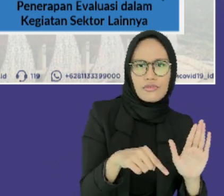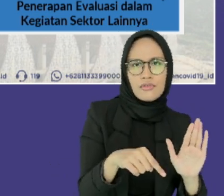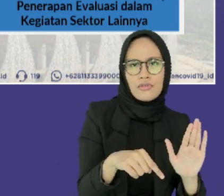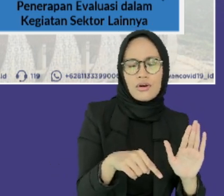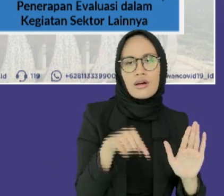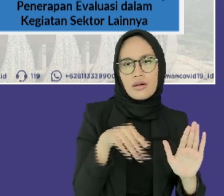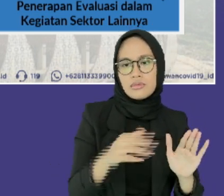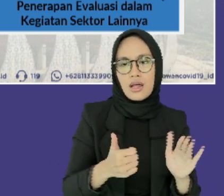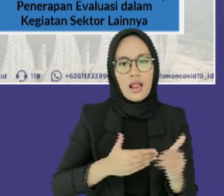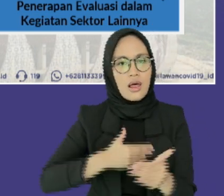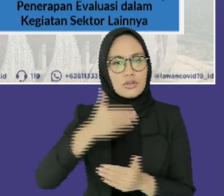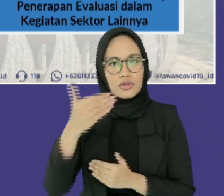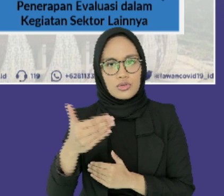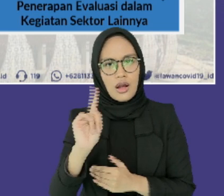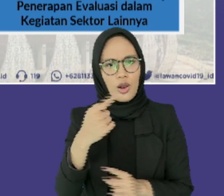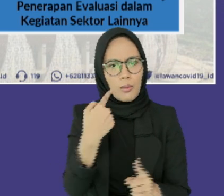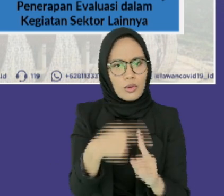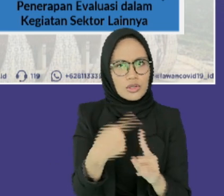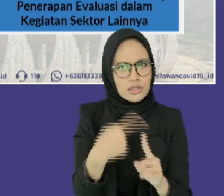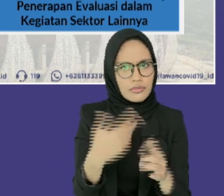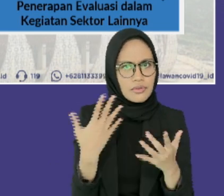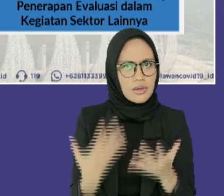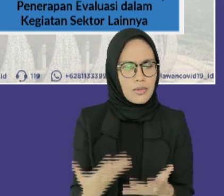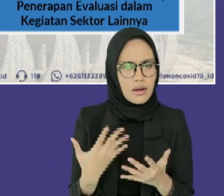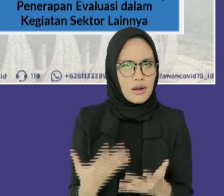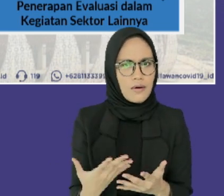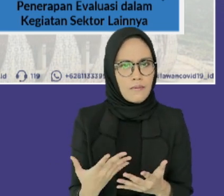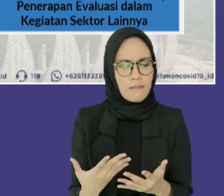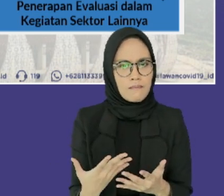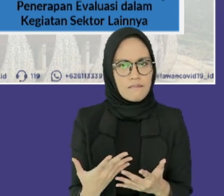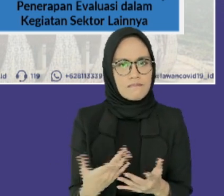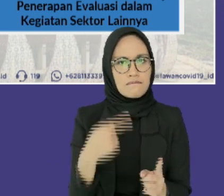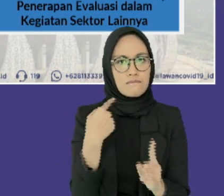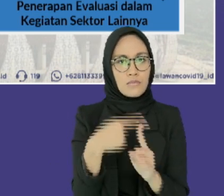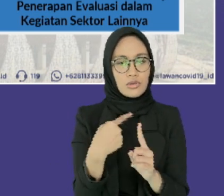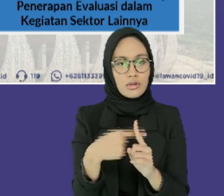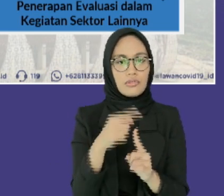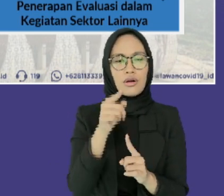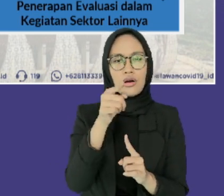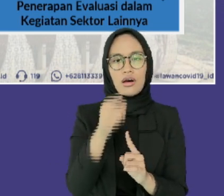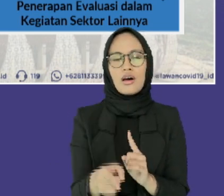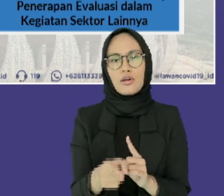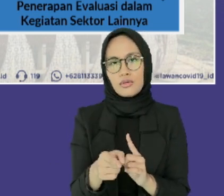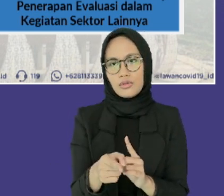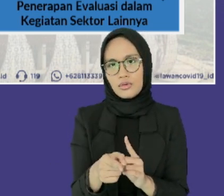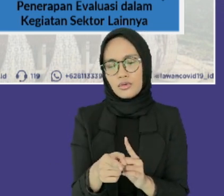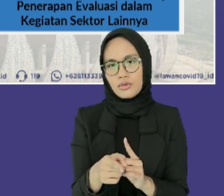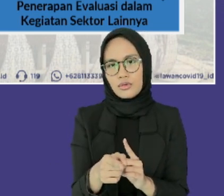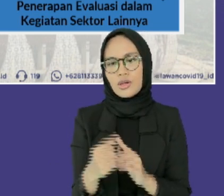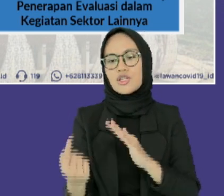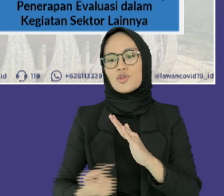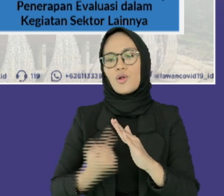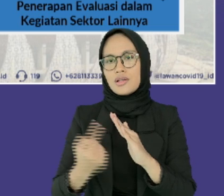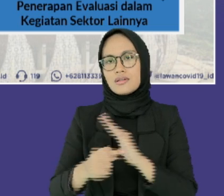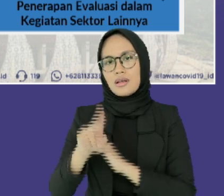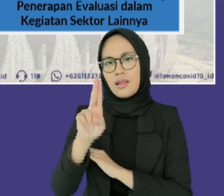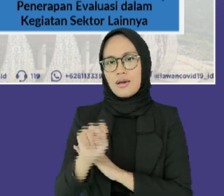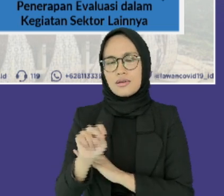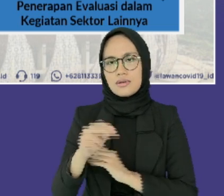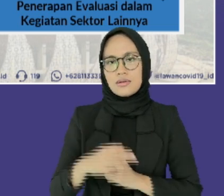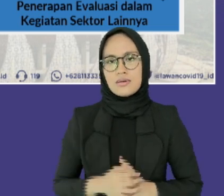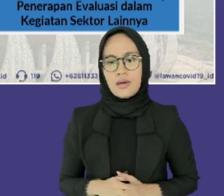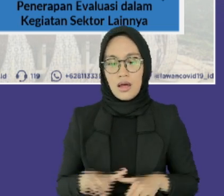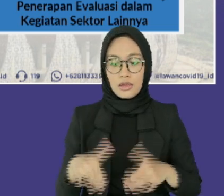ulang jika ditemukan hasil positif di salah satu hasil tes maka wajib Kontingen menjalani isolasi